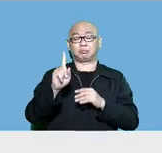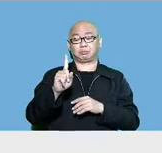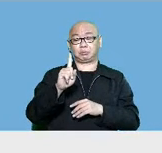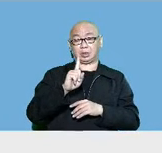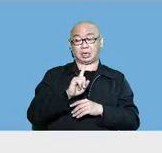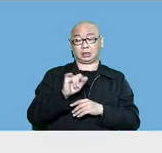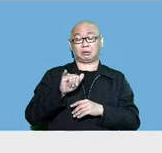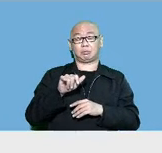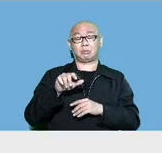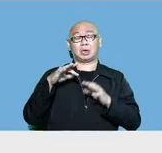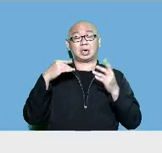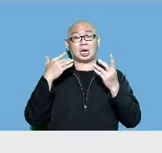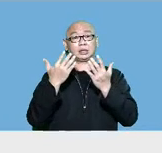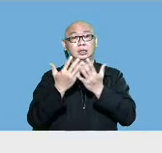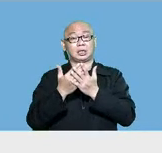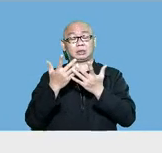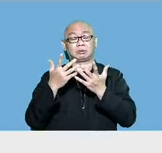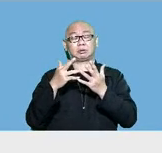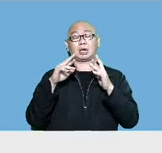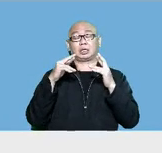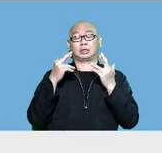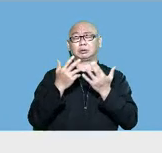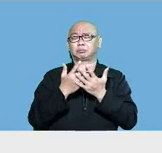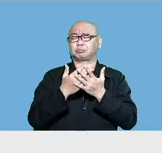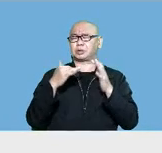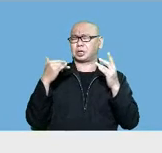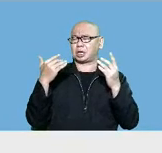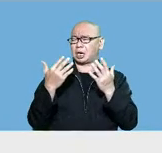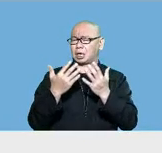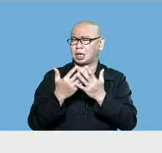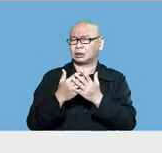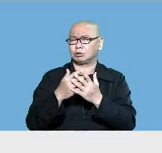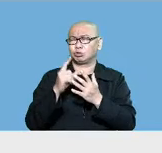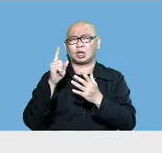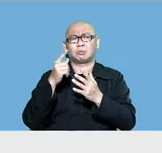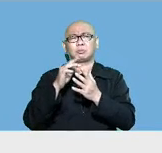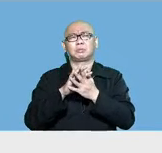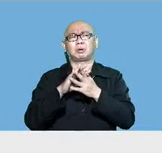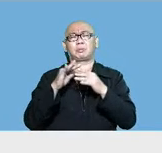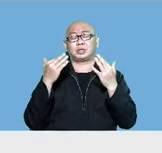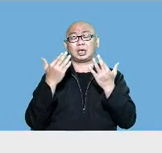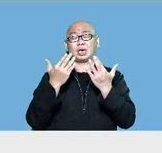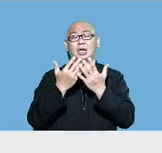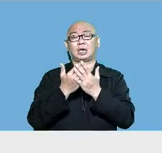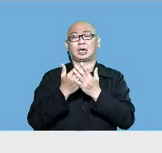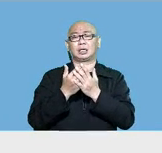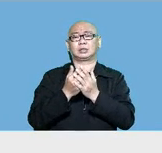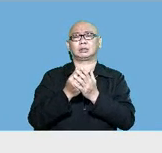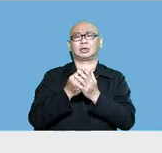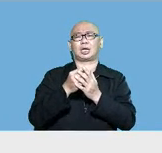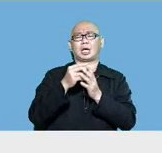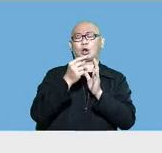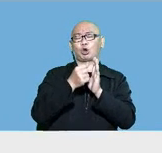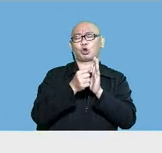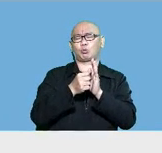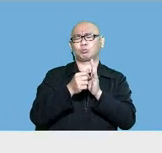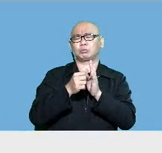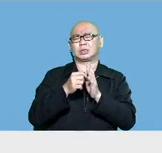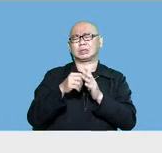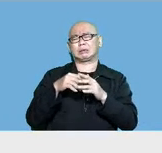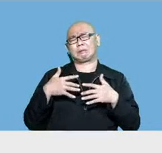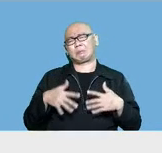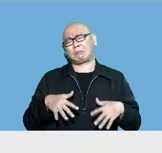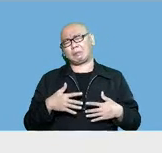rakyat, kepada masyarakat, terutama adalah masyarakat dari golongan ekonomi lemah atau golek lemah. Dan